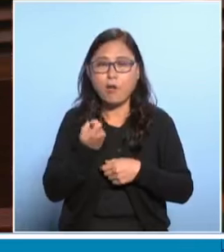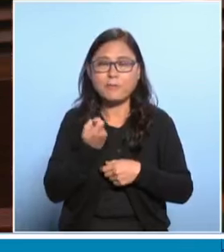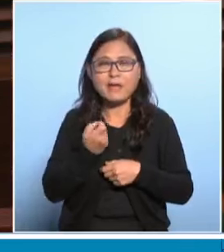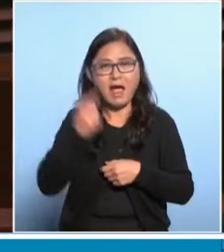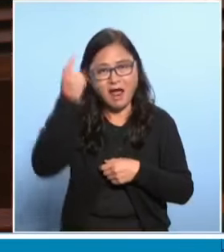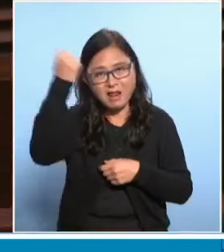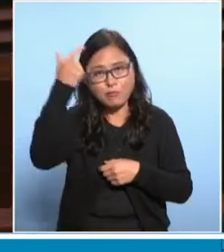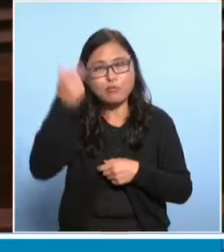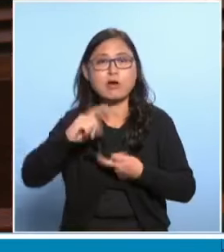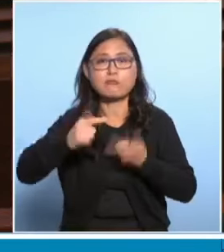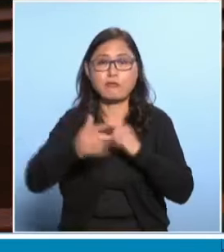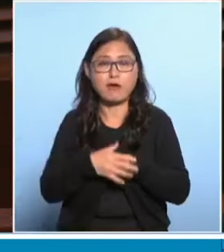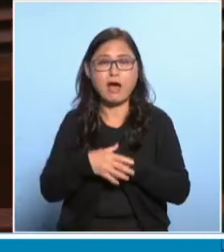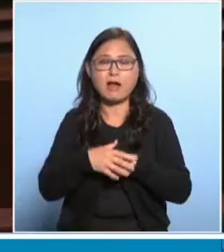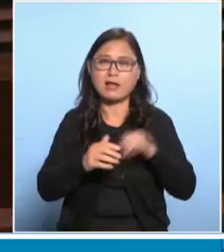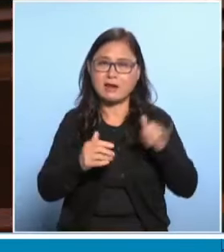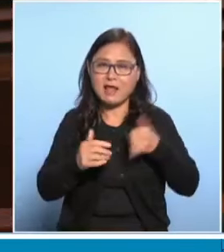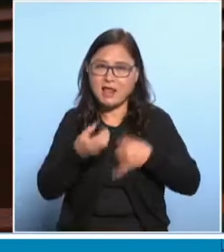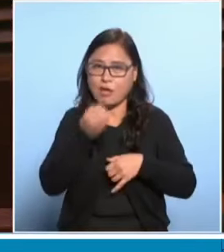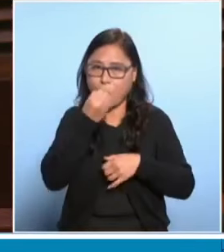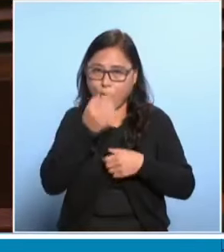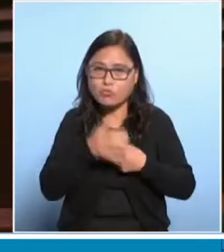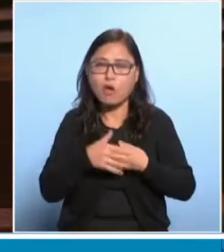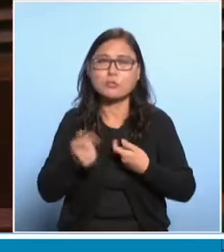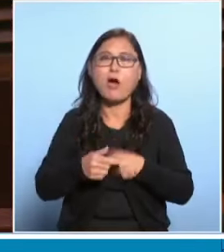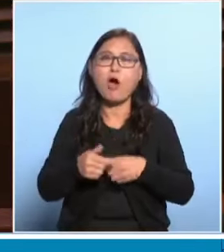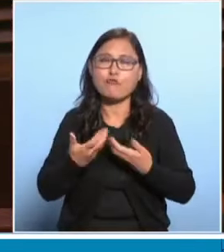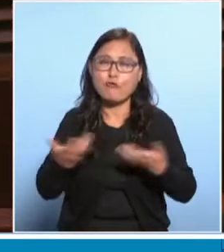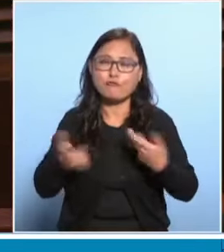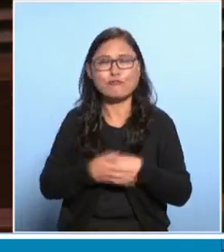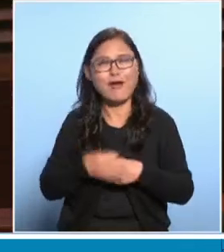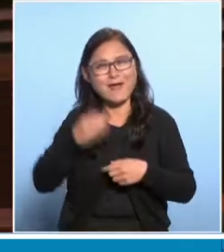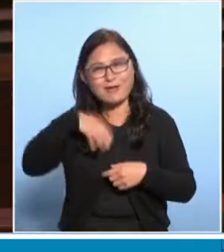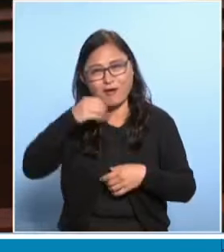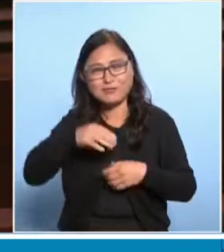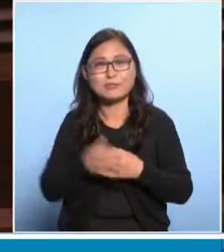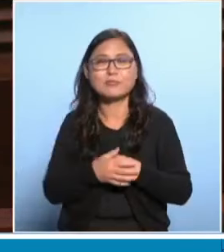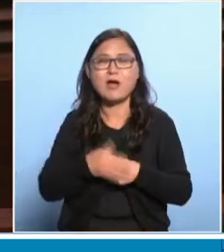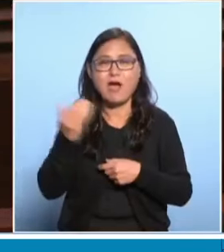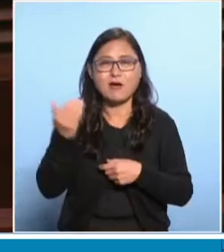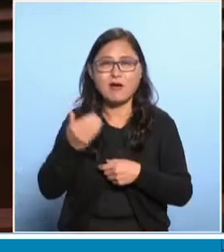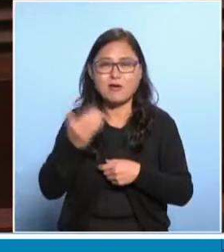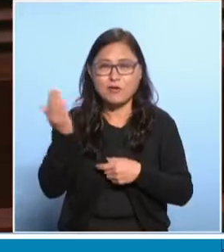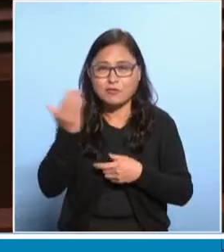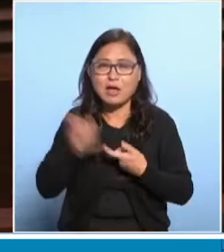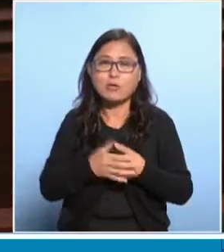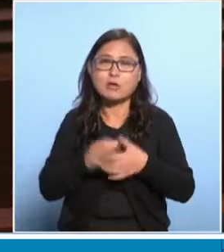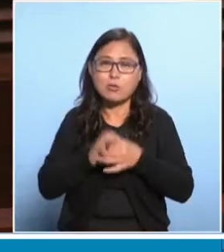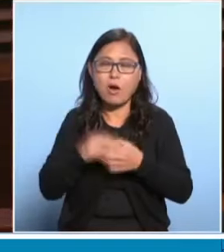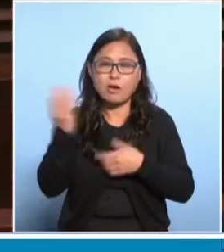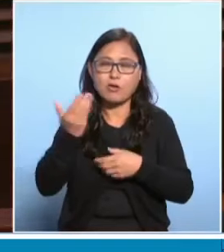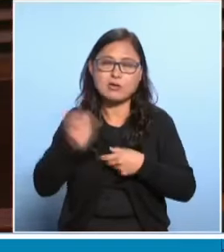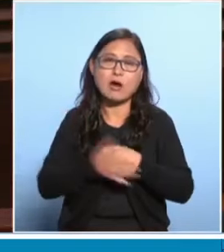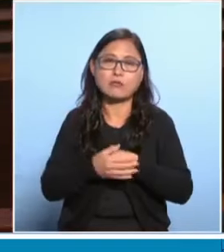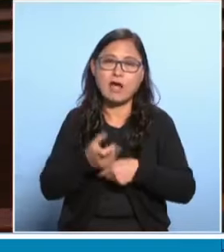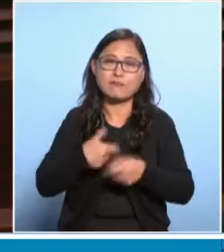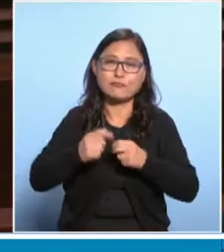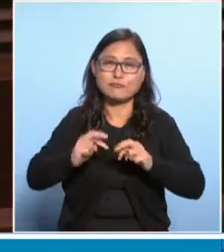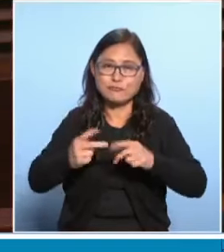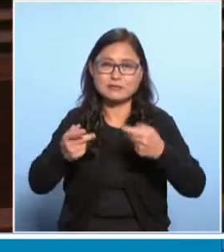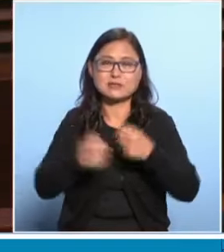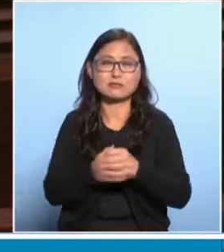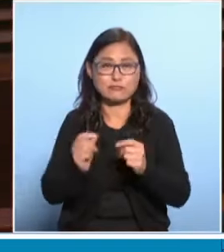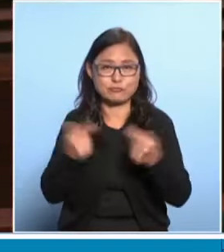的方式訪港，和更加豐富的旅遊體驗，促進旅遊相關行業的蓬勃發展。問題第二部